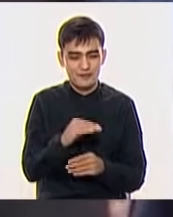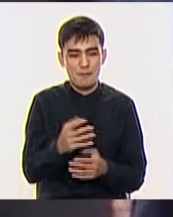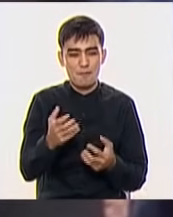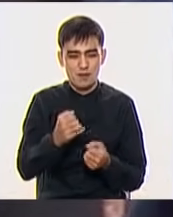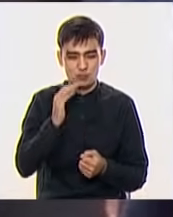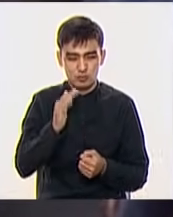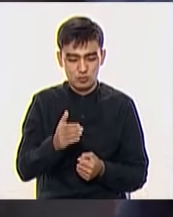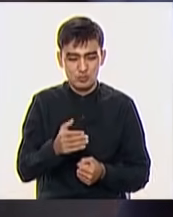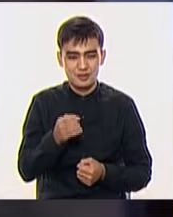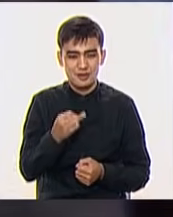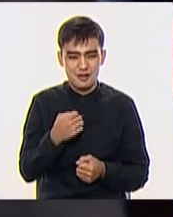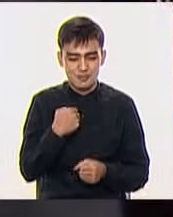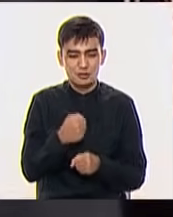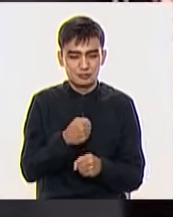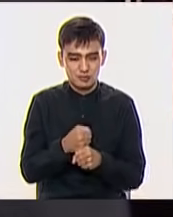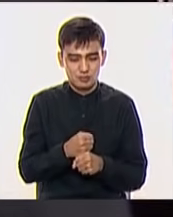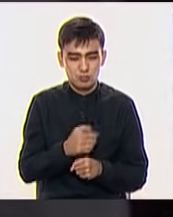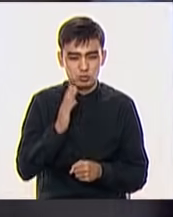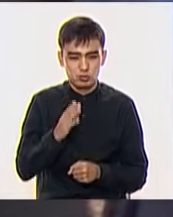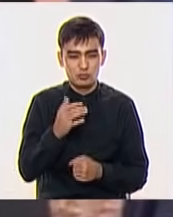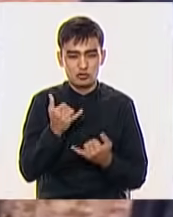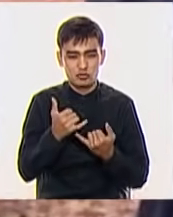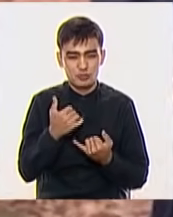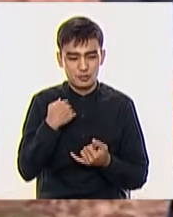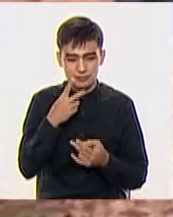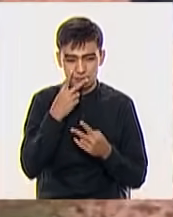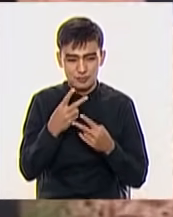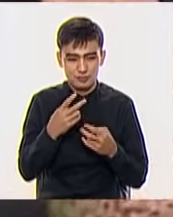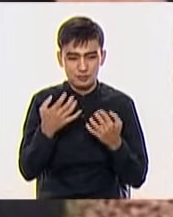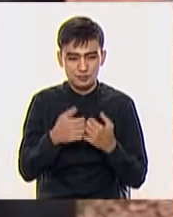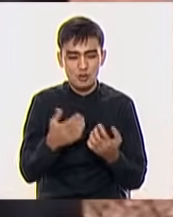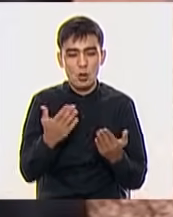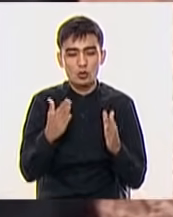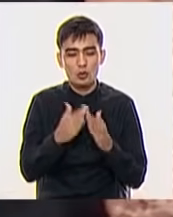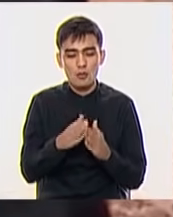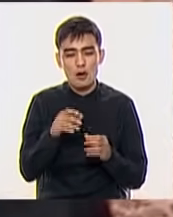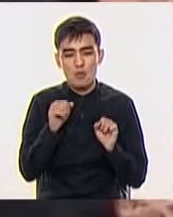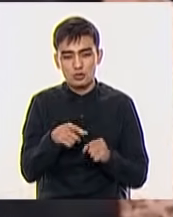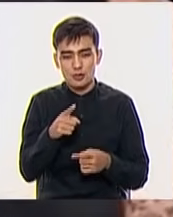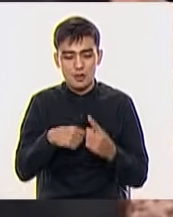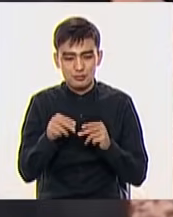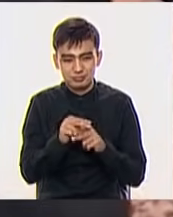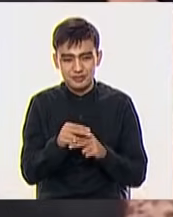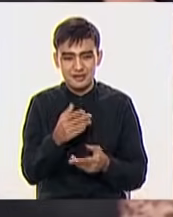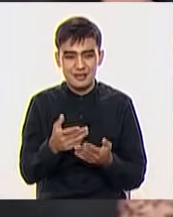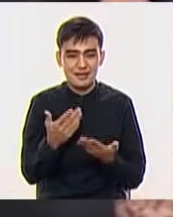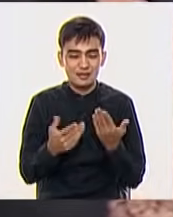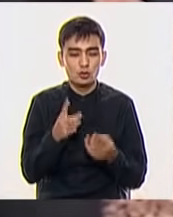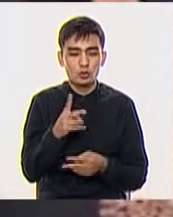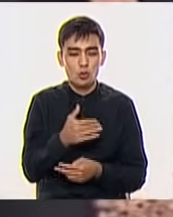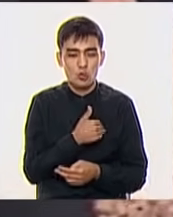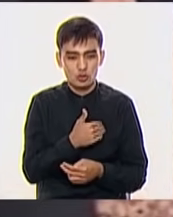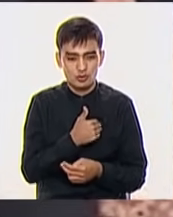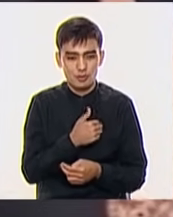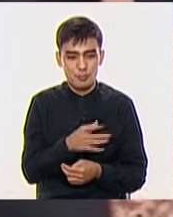его. Мы сделаем... Сейчас мы посмотрим, какой из домов здесь можно восстановить. Если кто-то